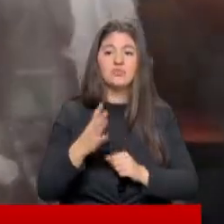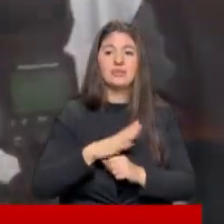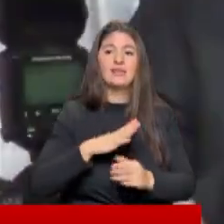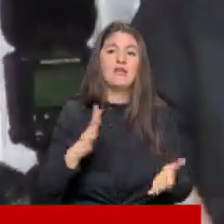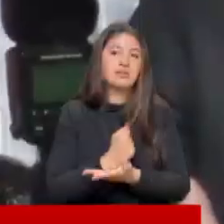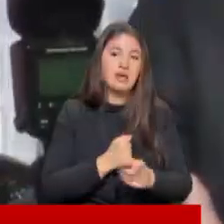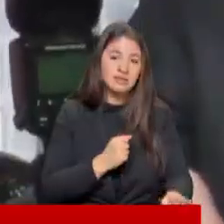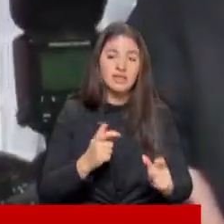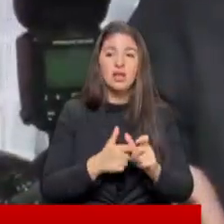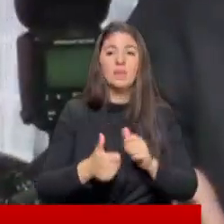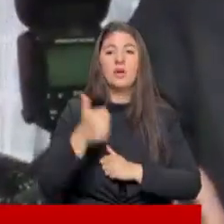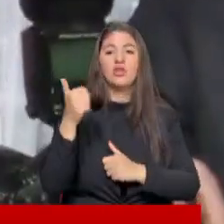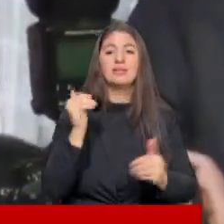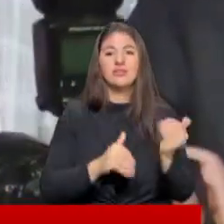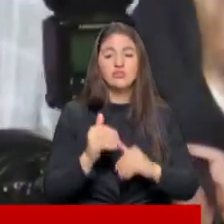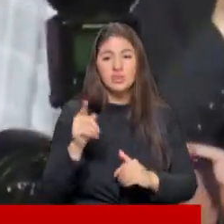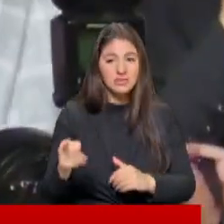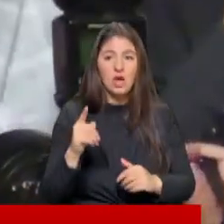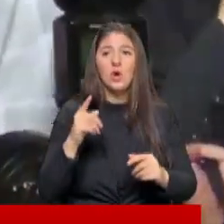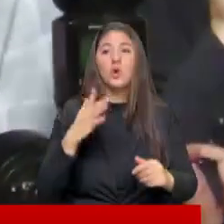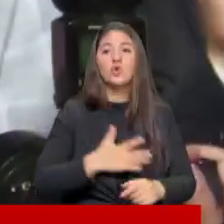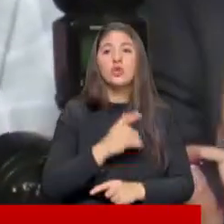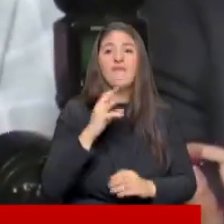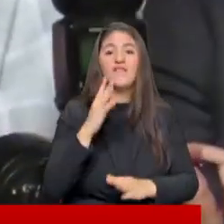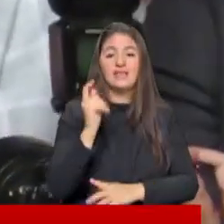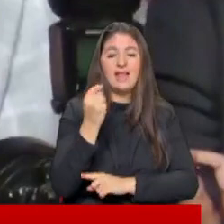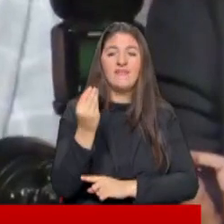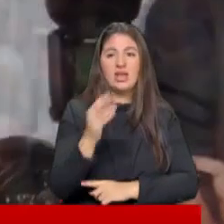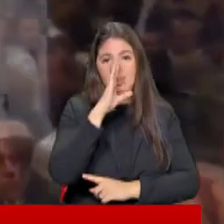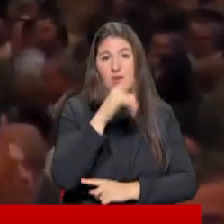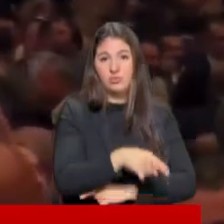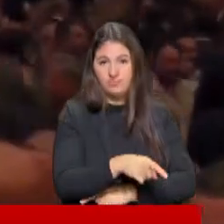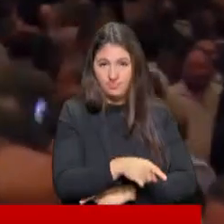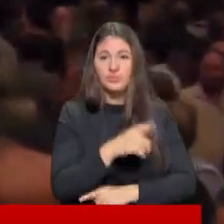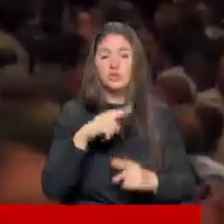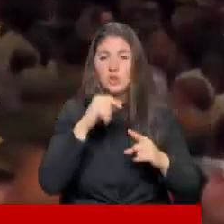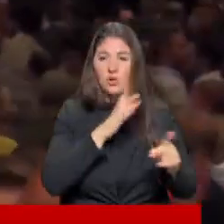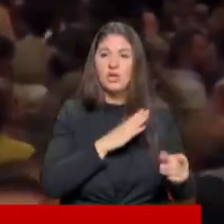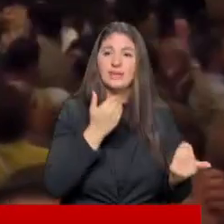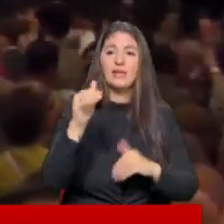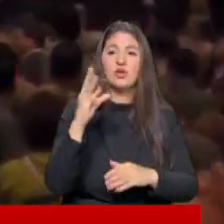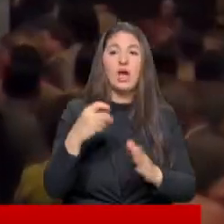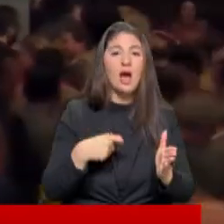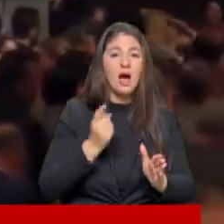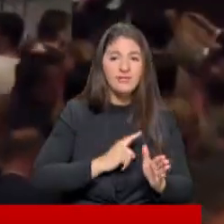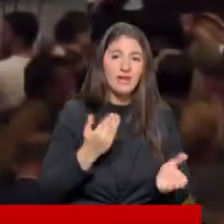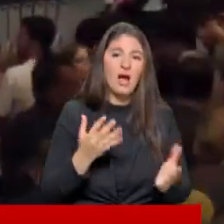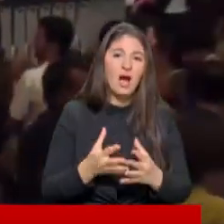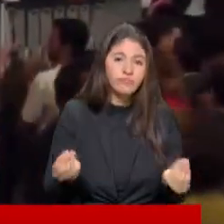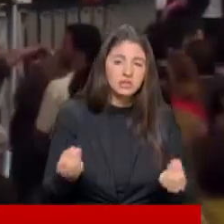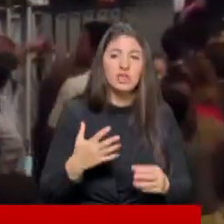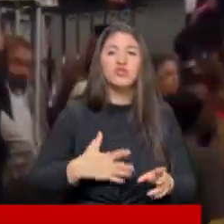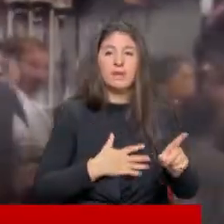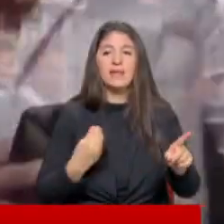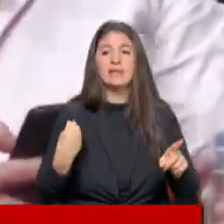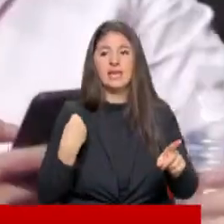isteyenler kazandı. Genel başkanlık seçiminde kurultaya en çok delege veren il İstanbul. Kılıçdaroğlu'nun desteklediği aday kaybetti.